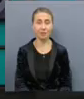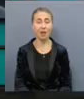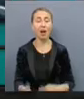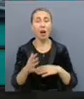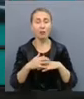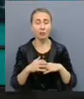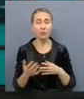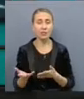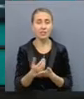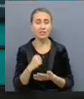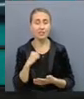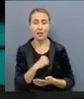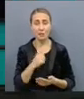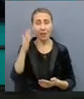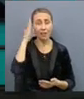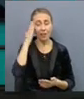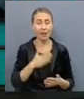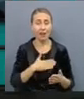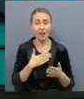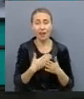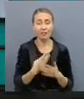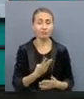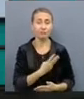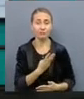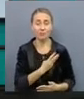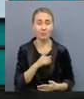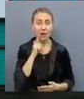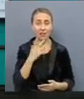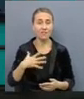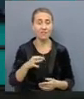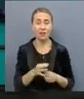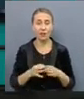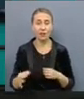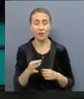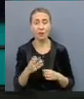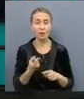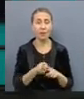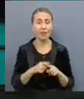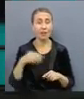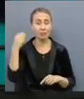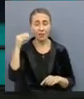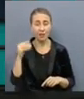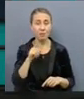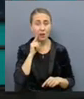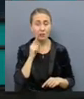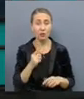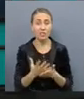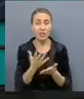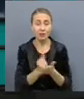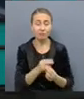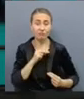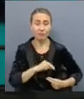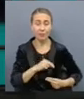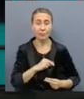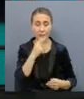Кокшетау собралась самая талантливая, активная, амбициозная молодежь со всей области. Повод – президентский молодежный кадровый резерв.